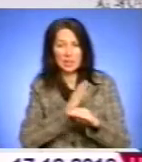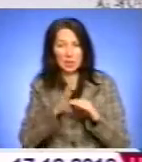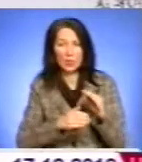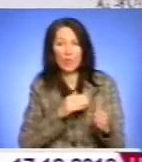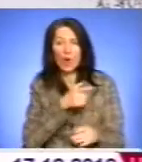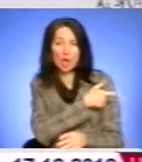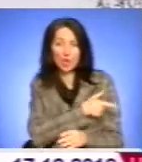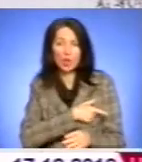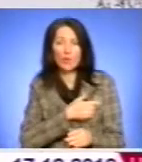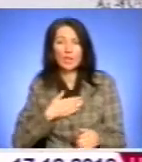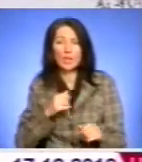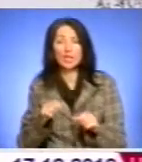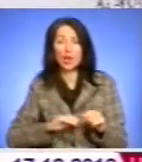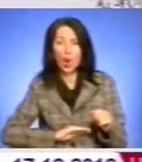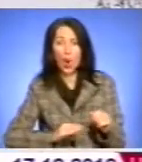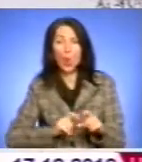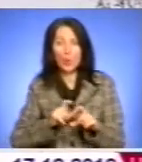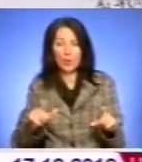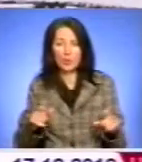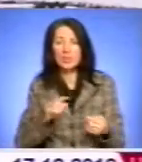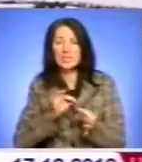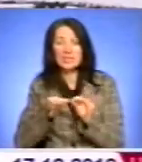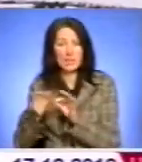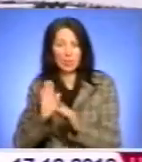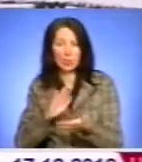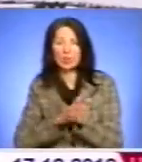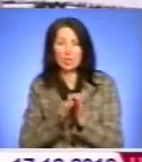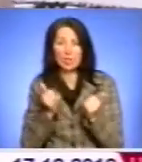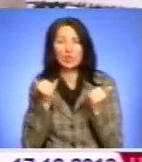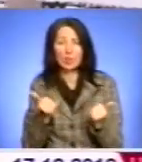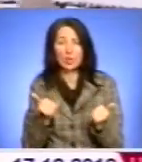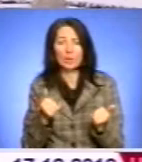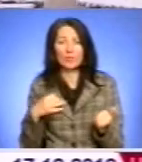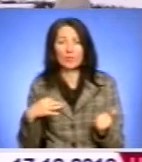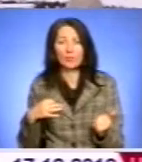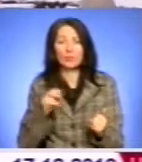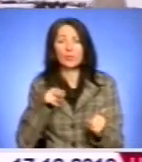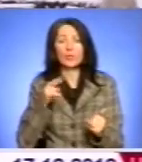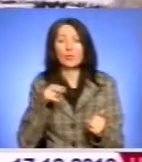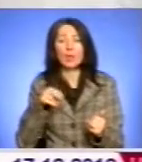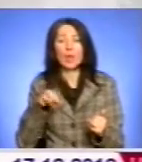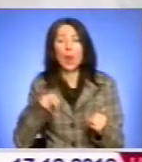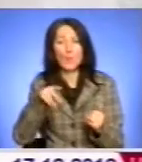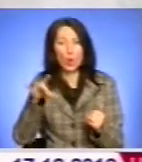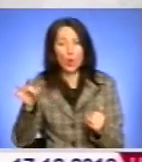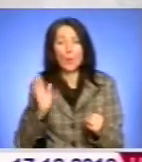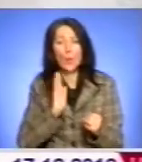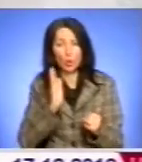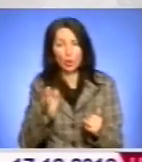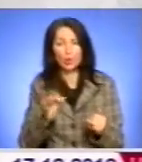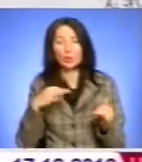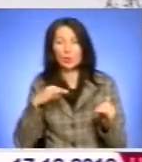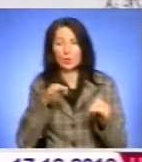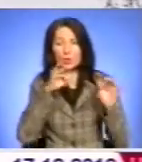відбувалося. Складніша була ситуація, ніж сьогодні. Синоптики прогнозують припинення снігопадів, але температура повітря